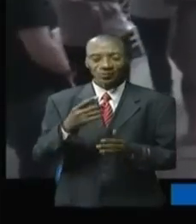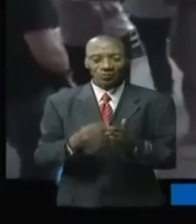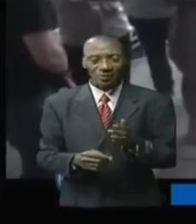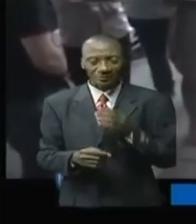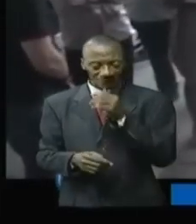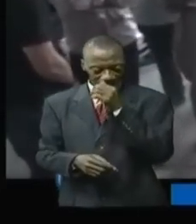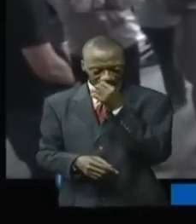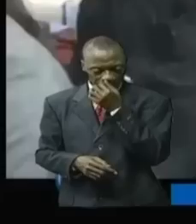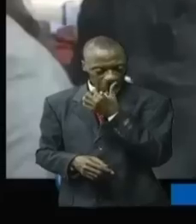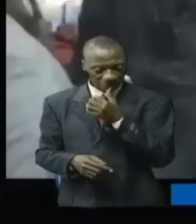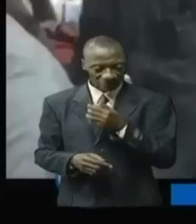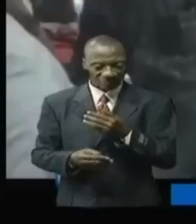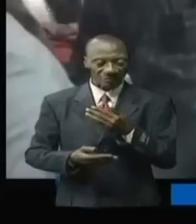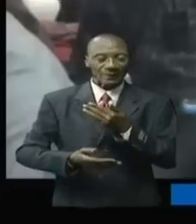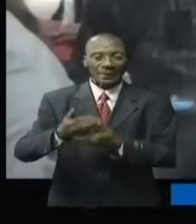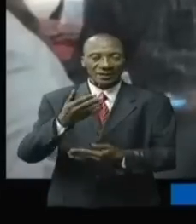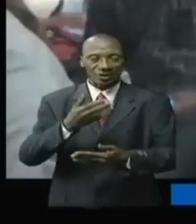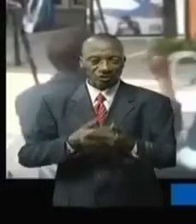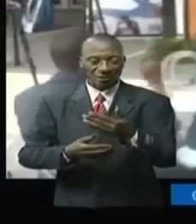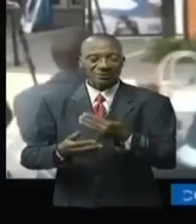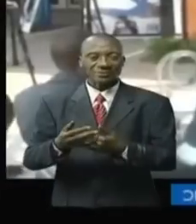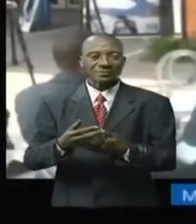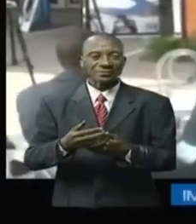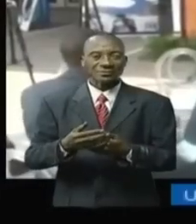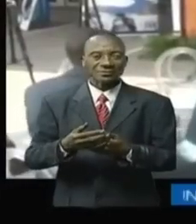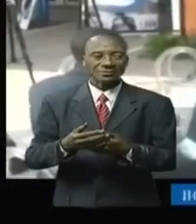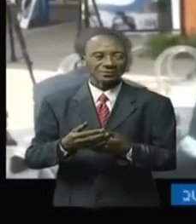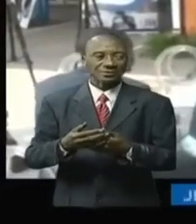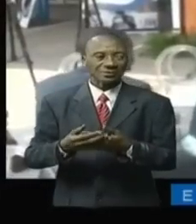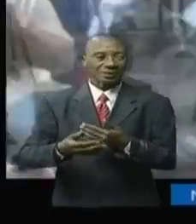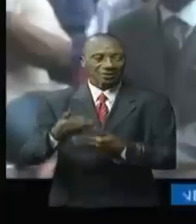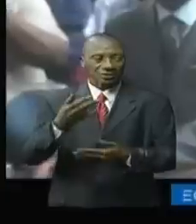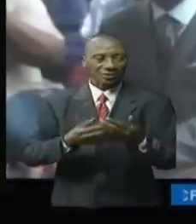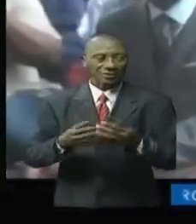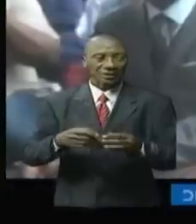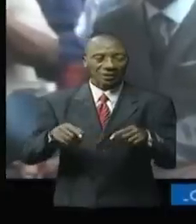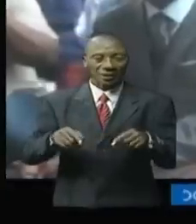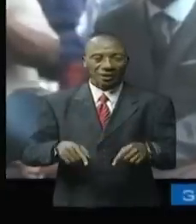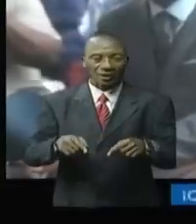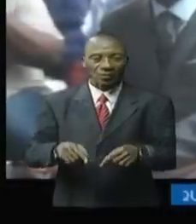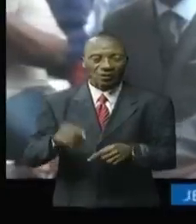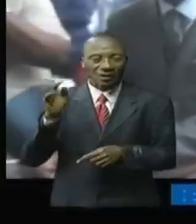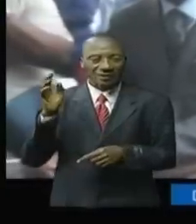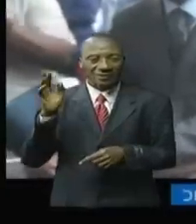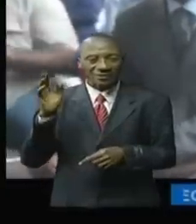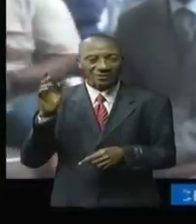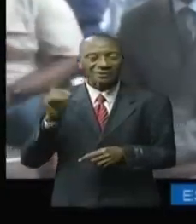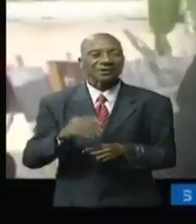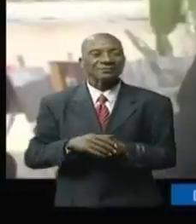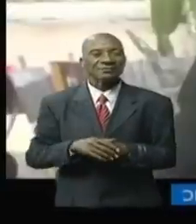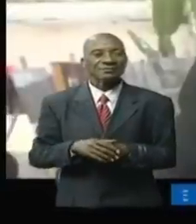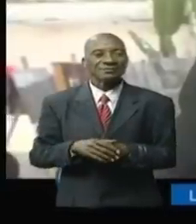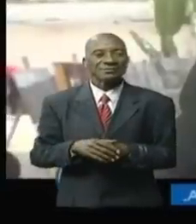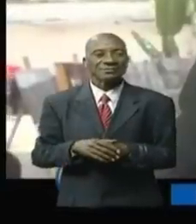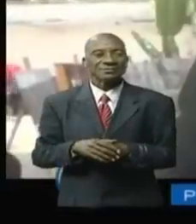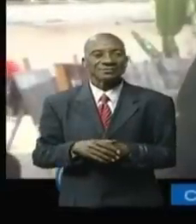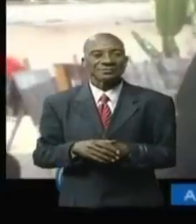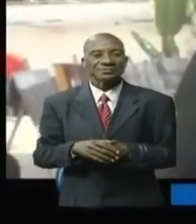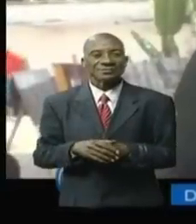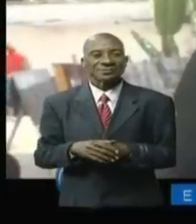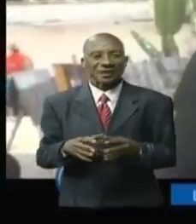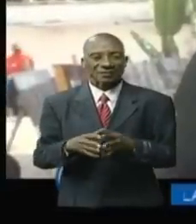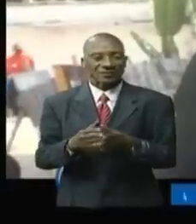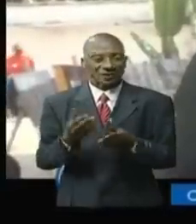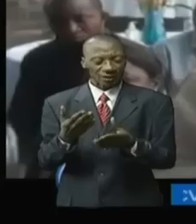Cet échange déroulé en la représentation du HCR à Kinshasa a été environné d'un esprit d'engagement, de questions à